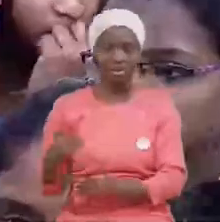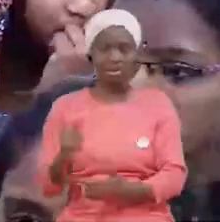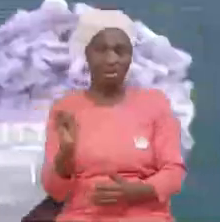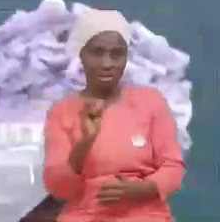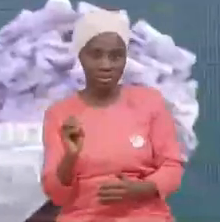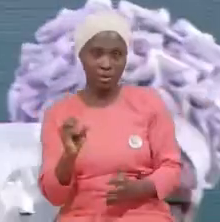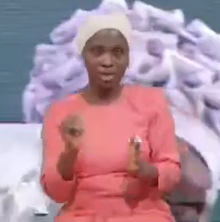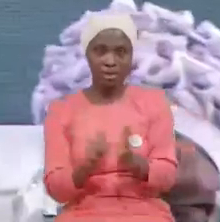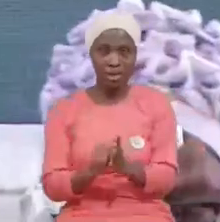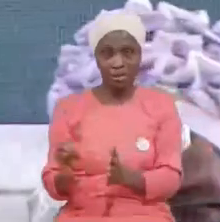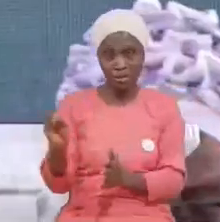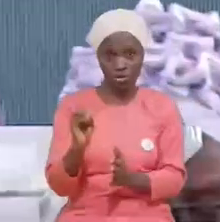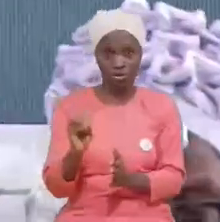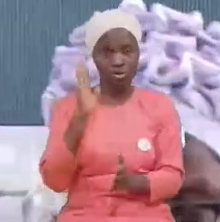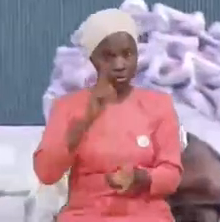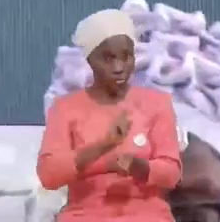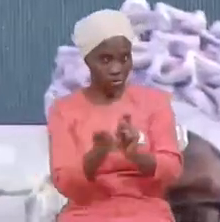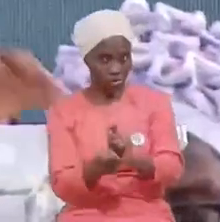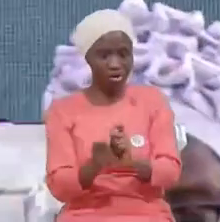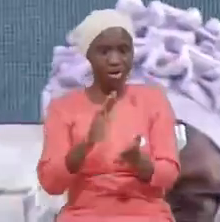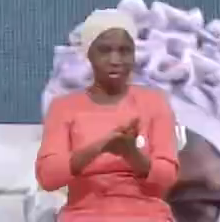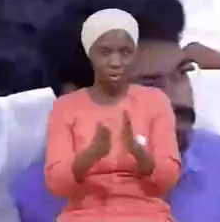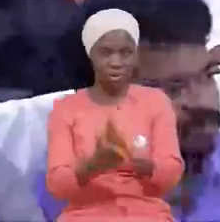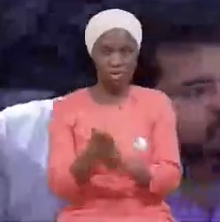Ce 0 n'est plus 0, il devient 10.